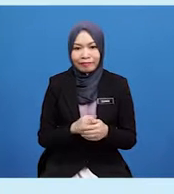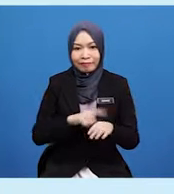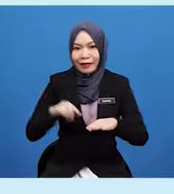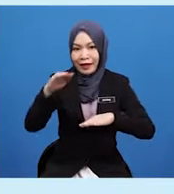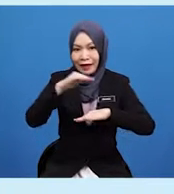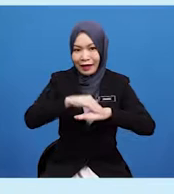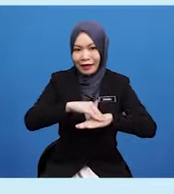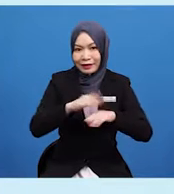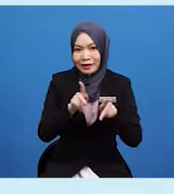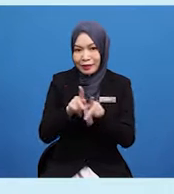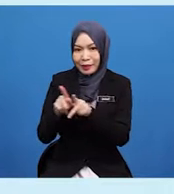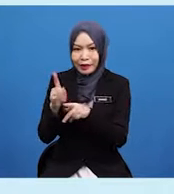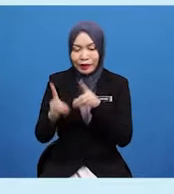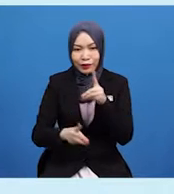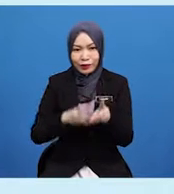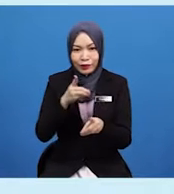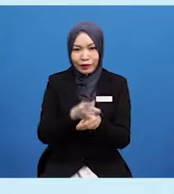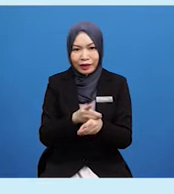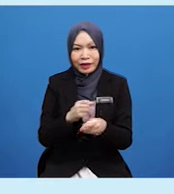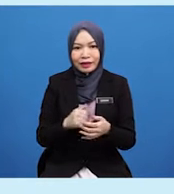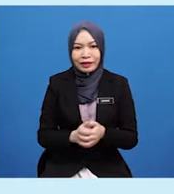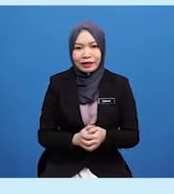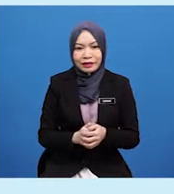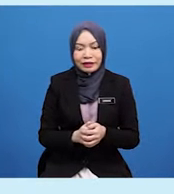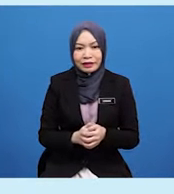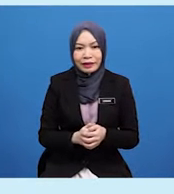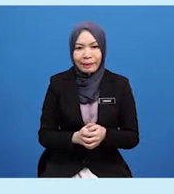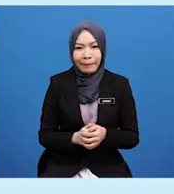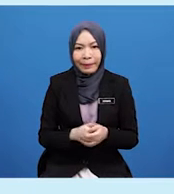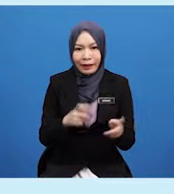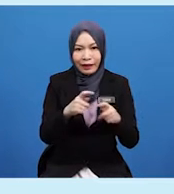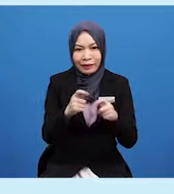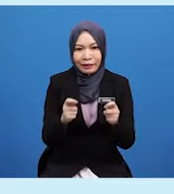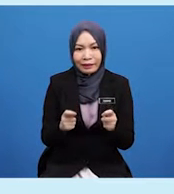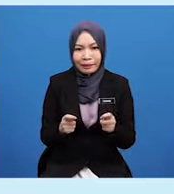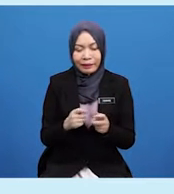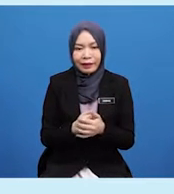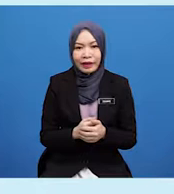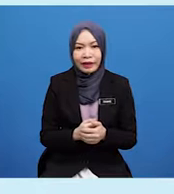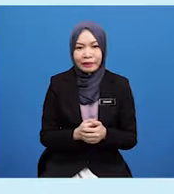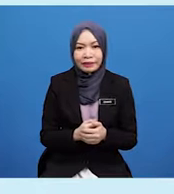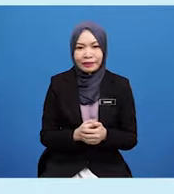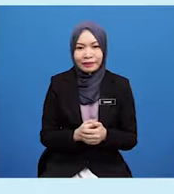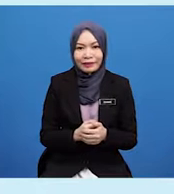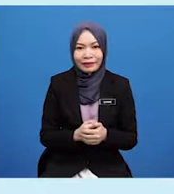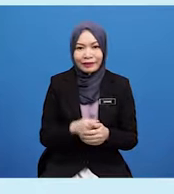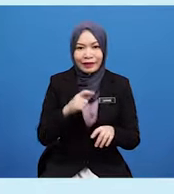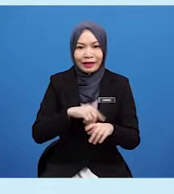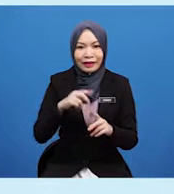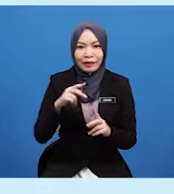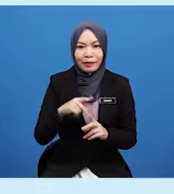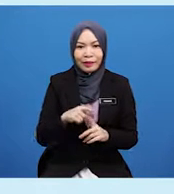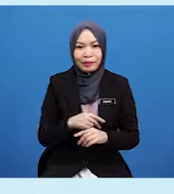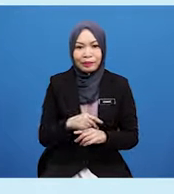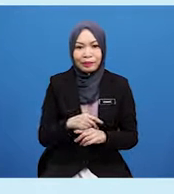dunia di asia tenggara lokasi tertua yang ditemui Allah di gua liang bua pulau Flores